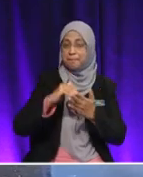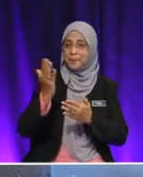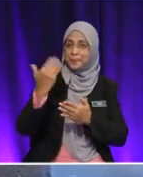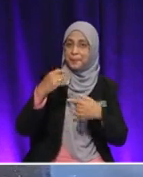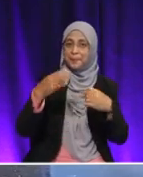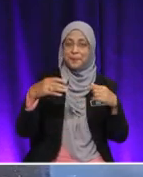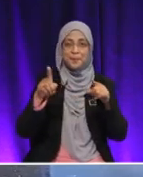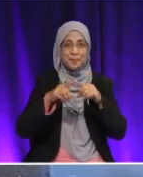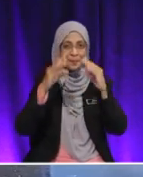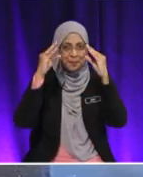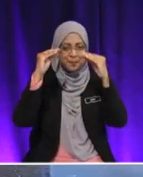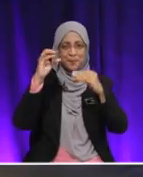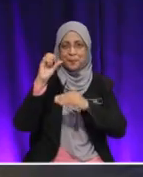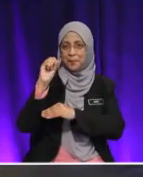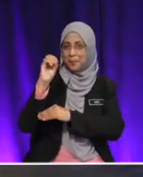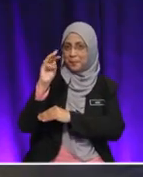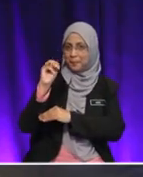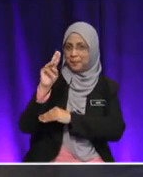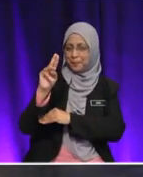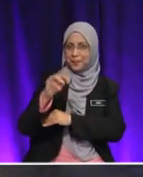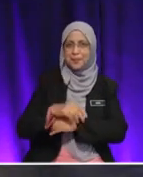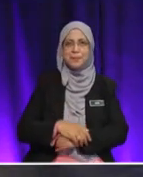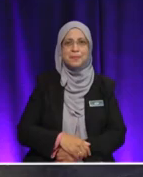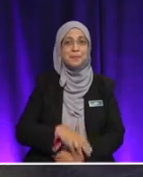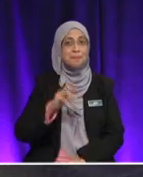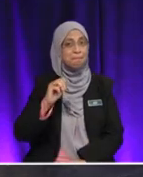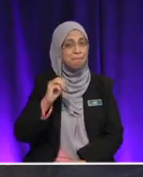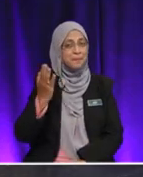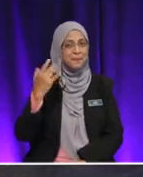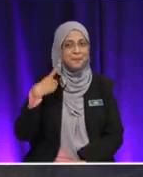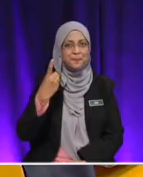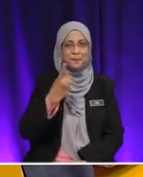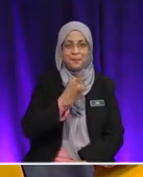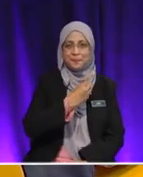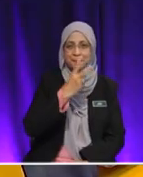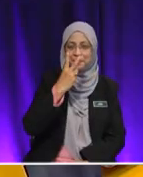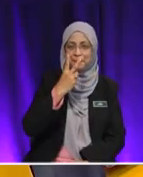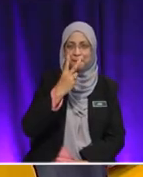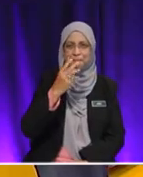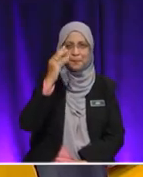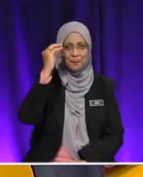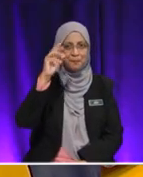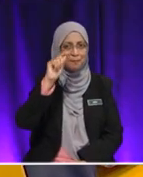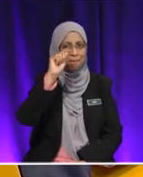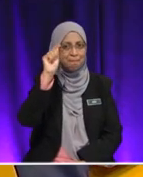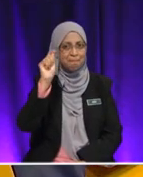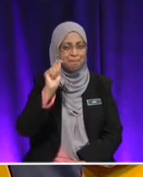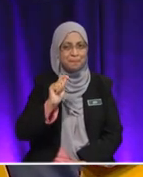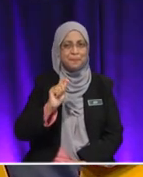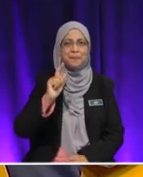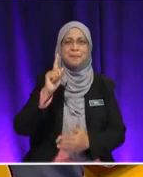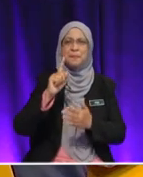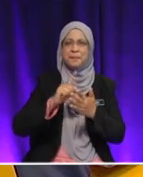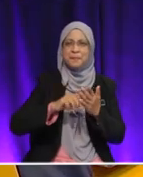cekgusamu silika dan kita akan menguji Sejauh manakah Anda paham tentang apa yang